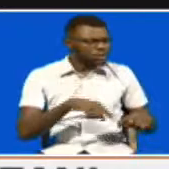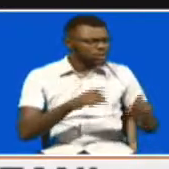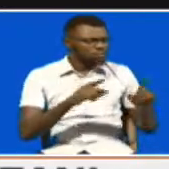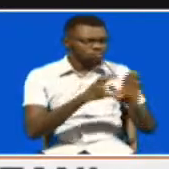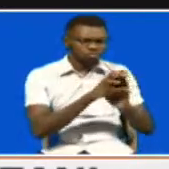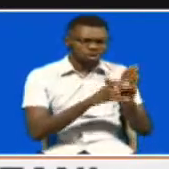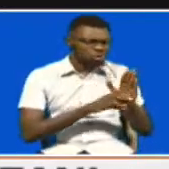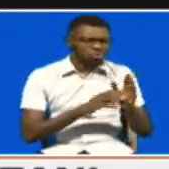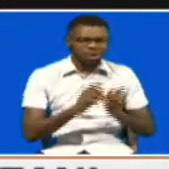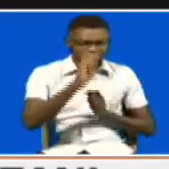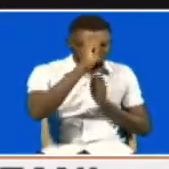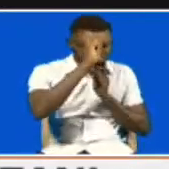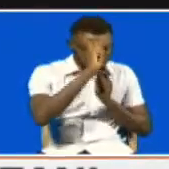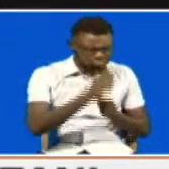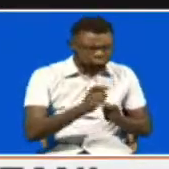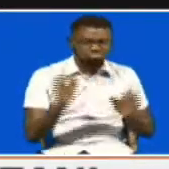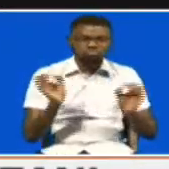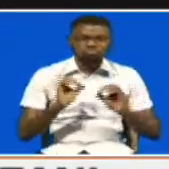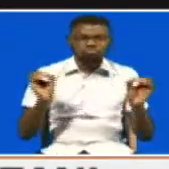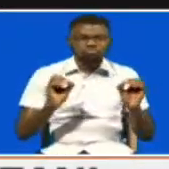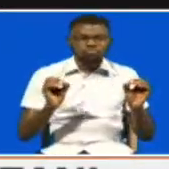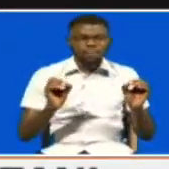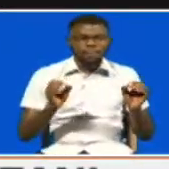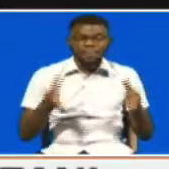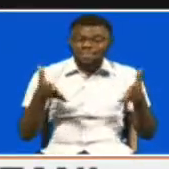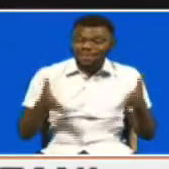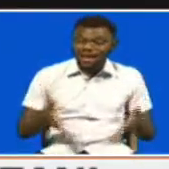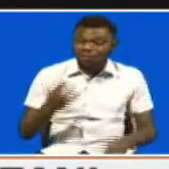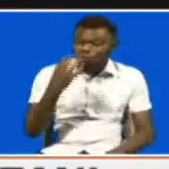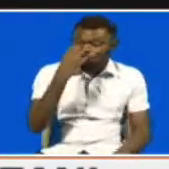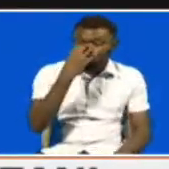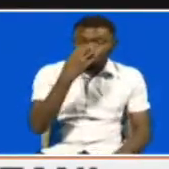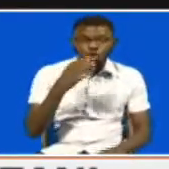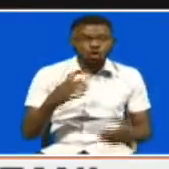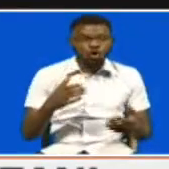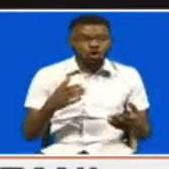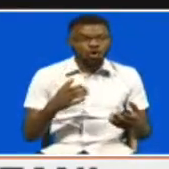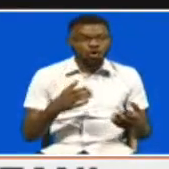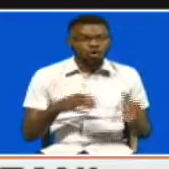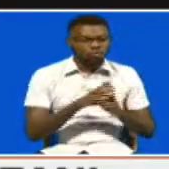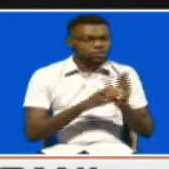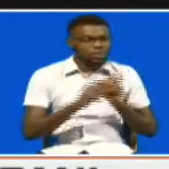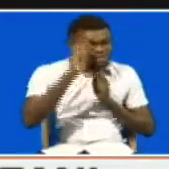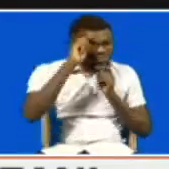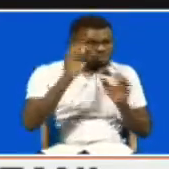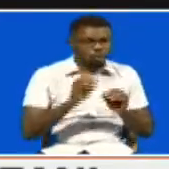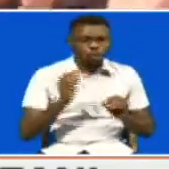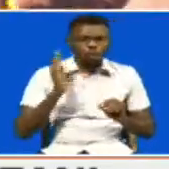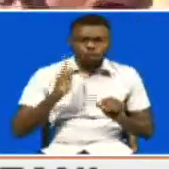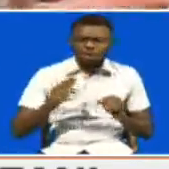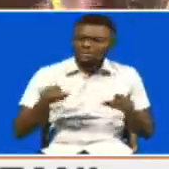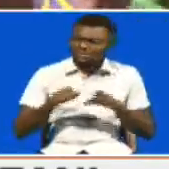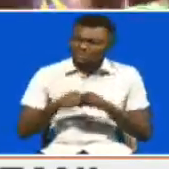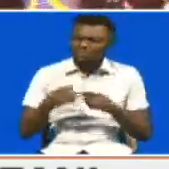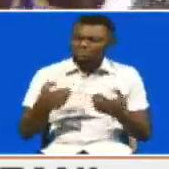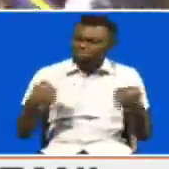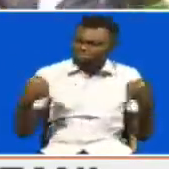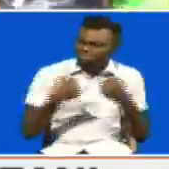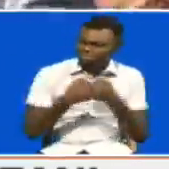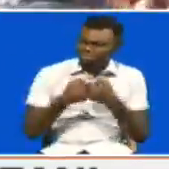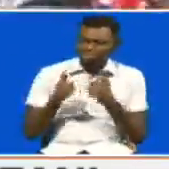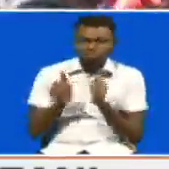amekiuka katiba. Kwa hivyo sasa yeye amekiuka katiba, tutamenyana na yeye kikatiba.